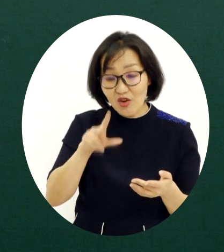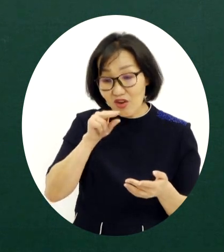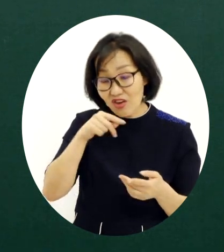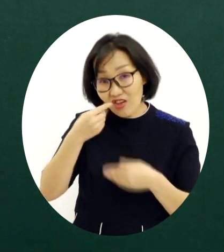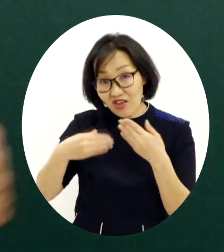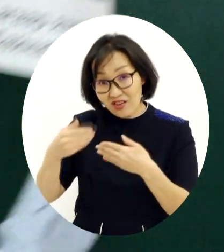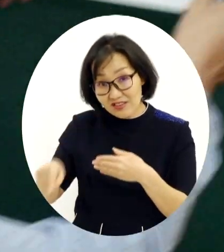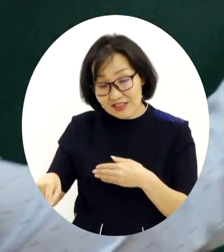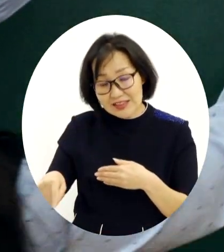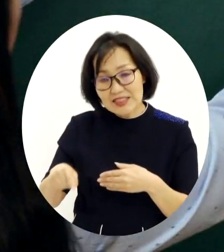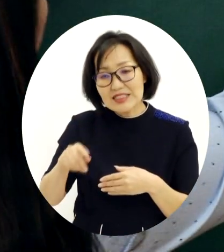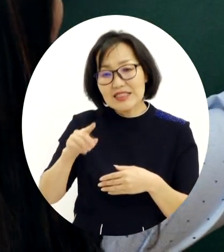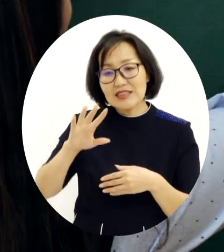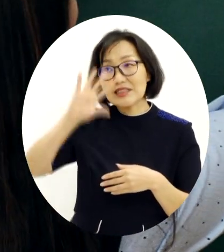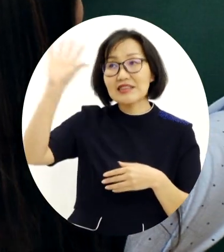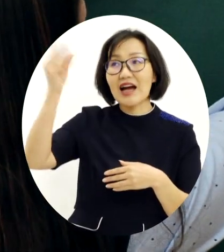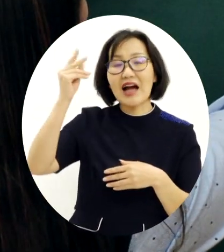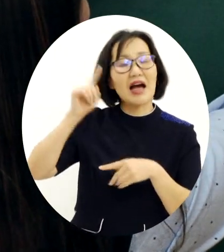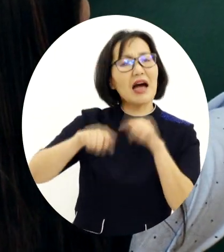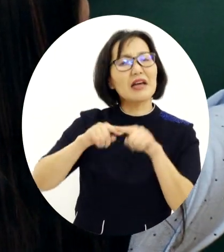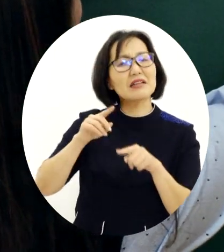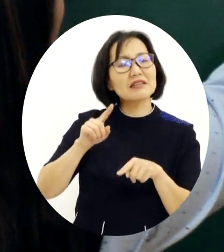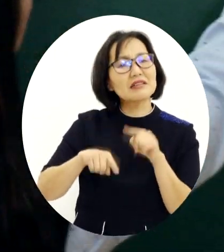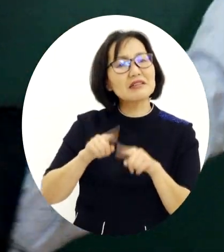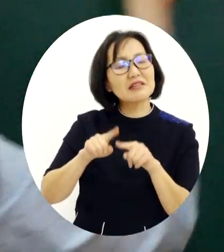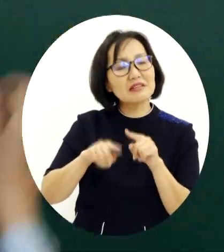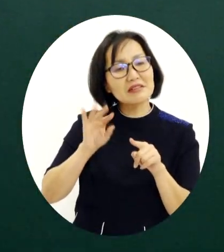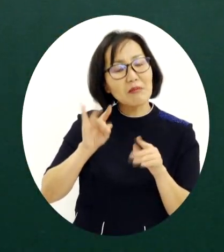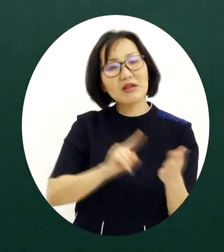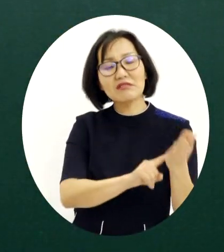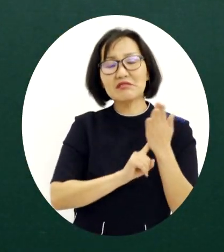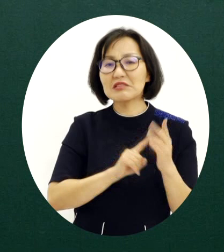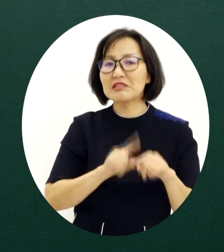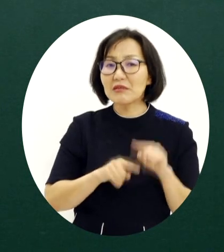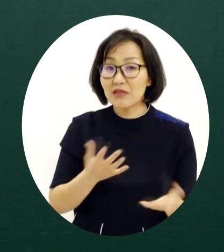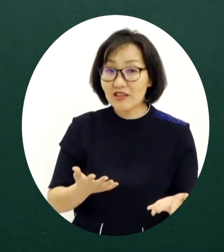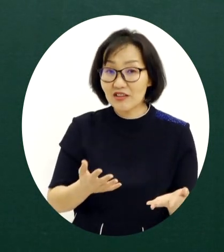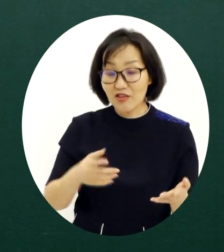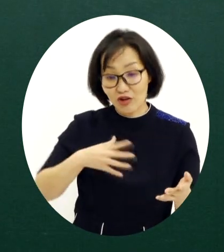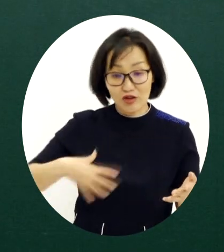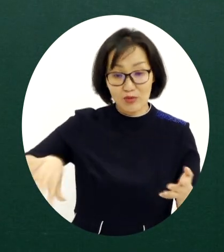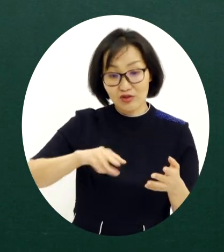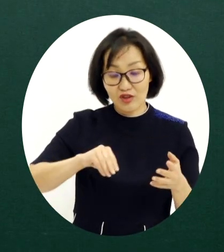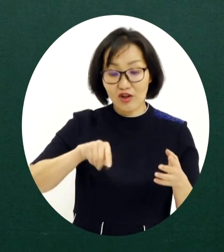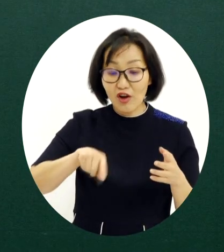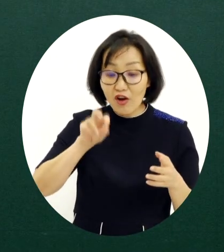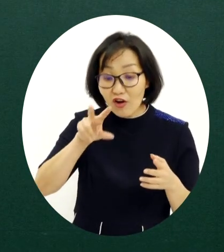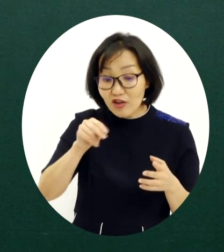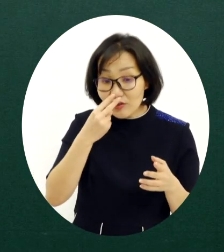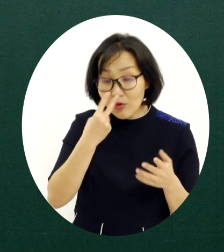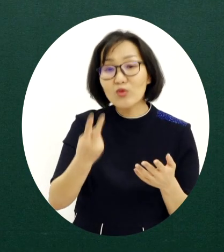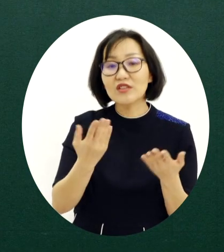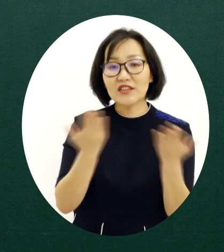явдалд цагаагарын ямар үзэгдэл болж байгааг бүгдээрээ ихээсээ олж харъя.